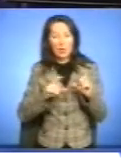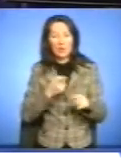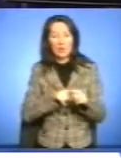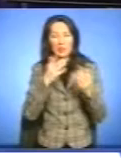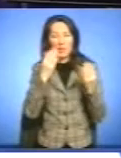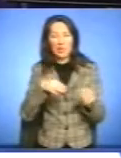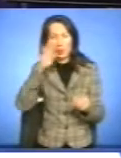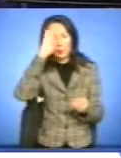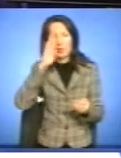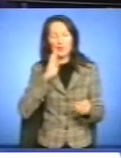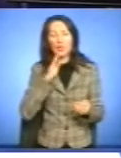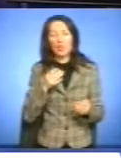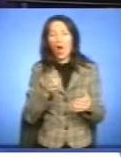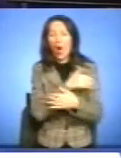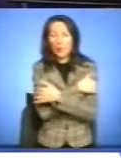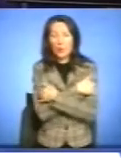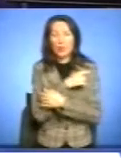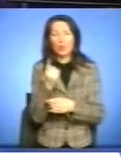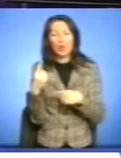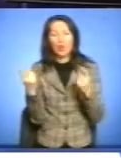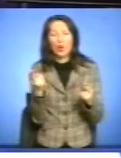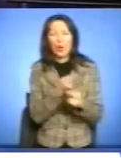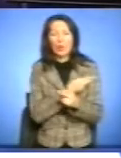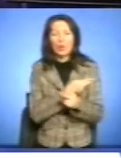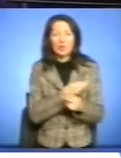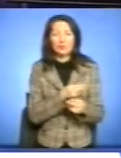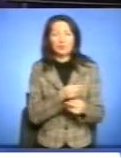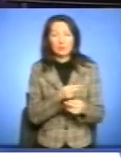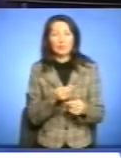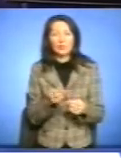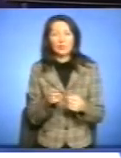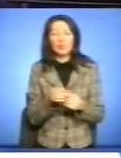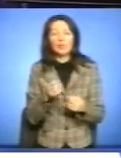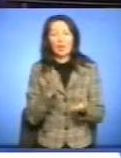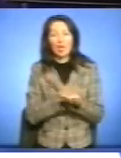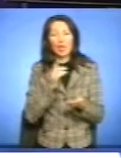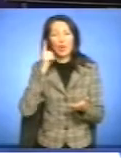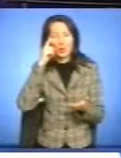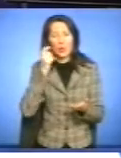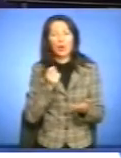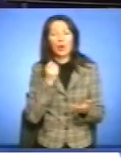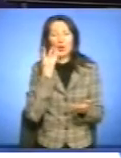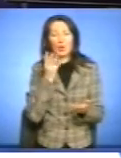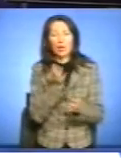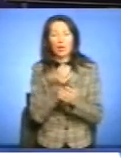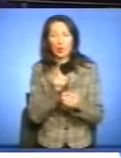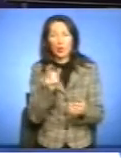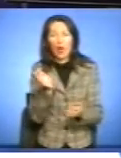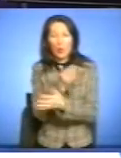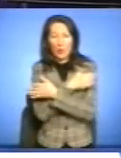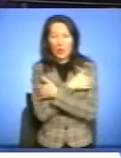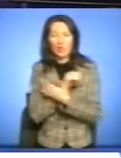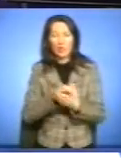один одного без жодного натяку на інтимність. Існує думка, під час дружніх обіймів люди обмінюються душевним теплом.